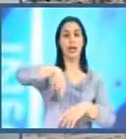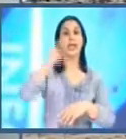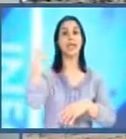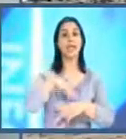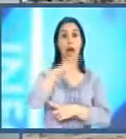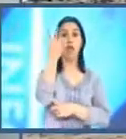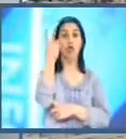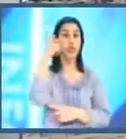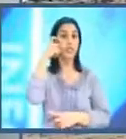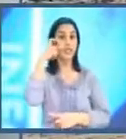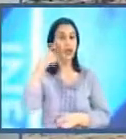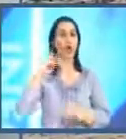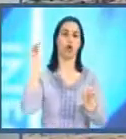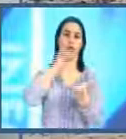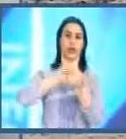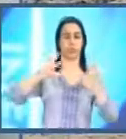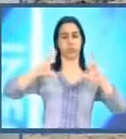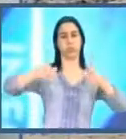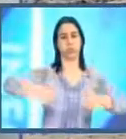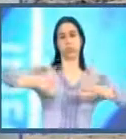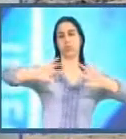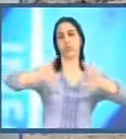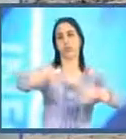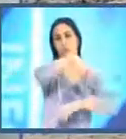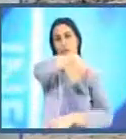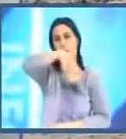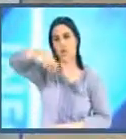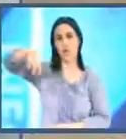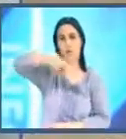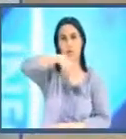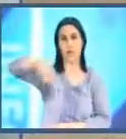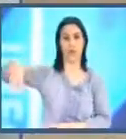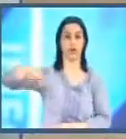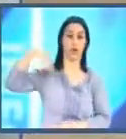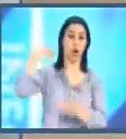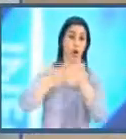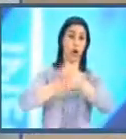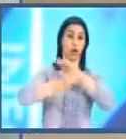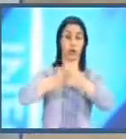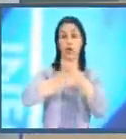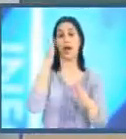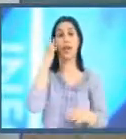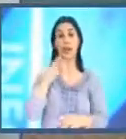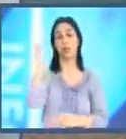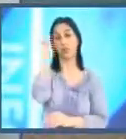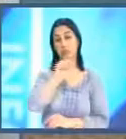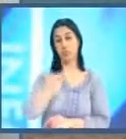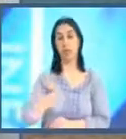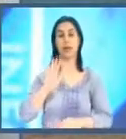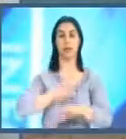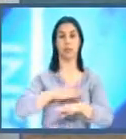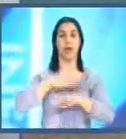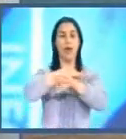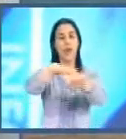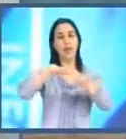aquests 2 dies, passa la màquina garbelladora, que és la que a la temporada alta continuarà fent les tasques de neteja per tal de que els